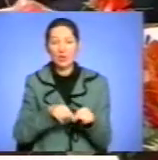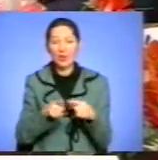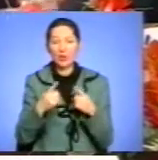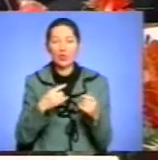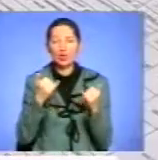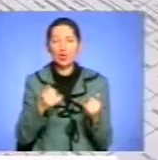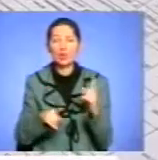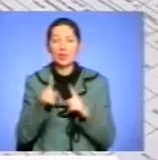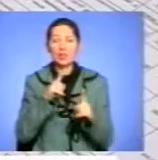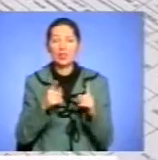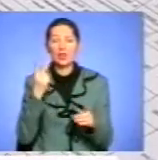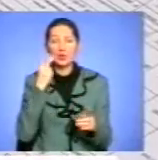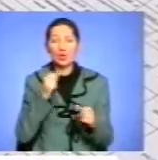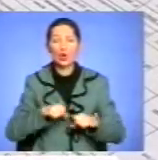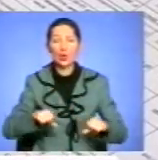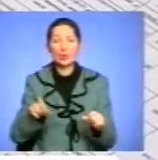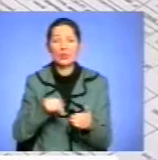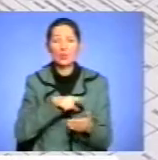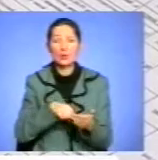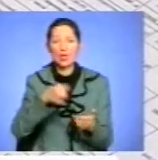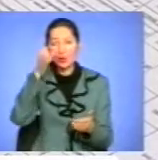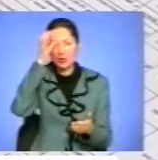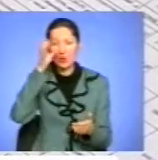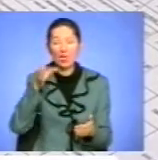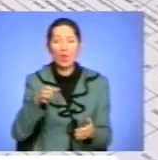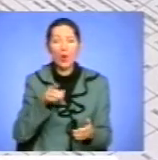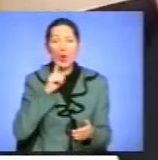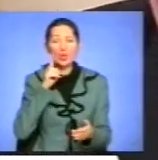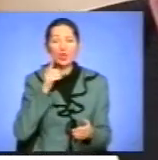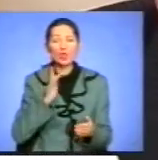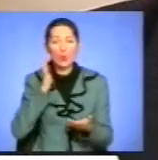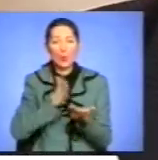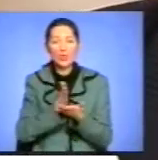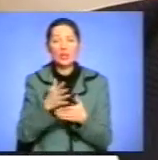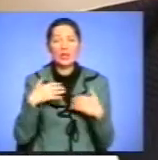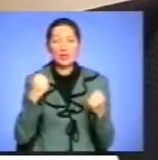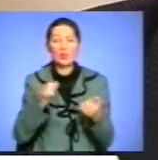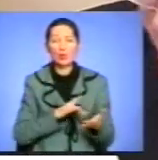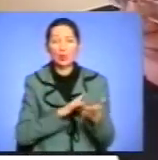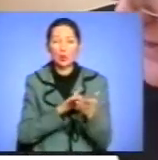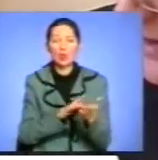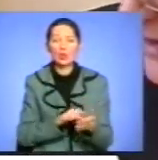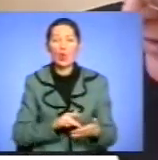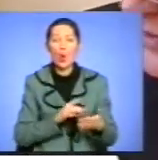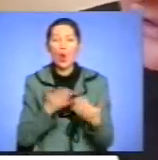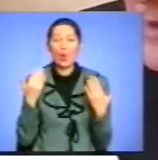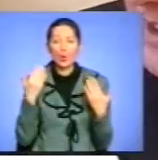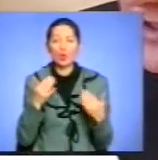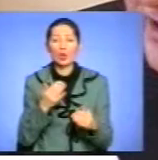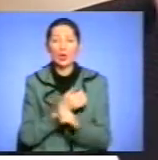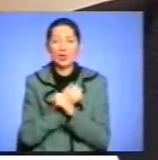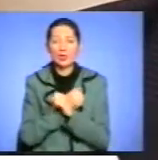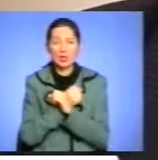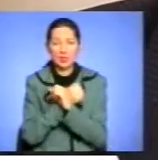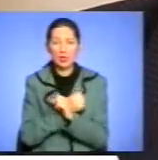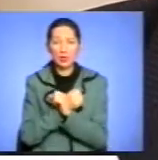постійної комісії з питань освіти, науки, молодіжної політики, спорту, туризму та курортно-рекреаційної діяльності обласної ради.